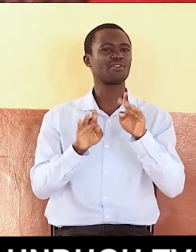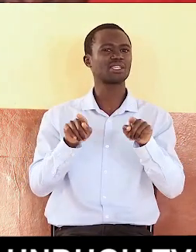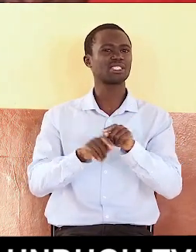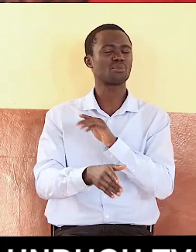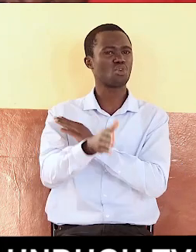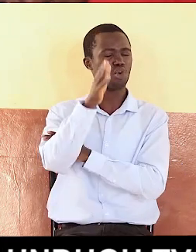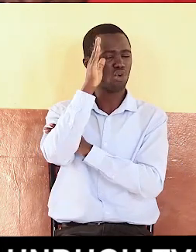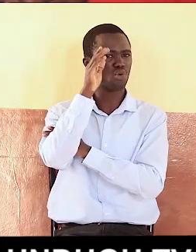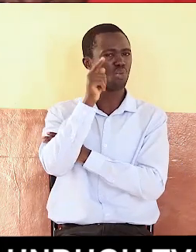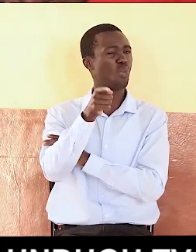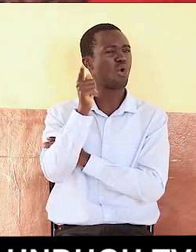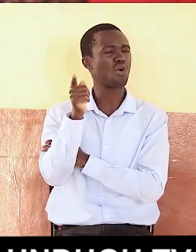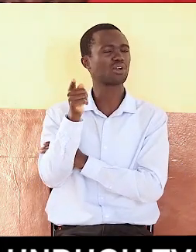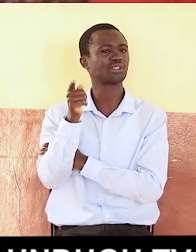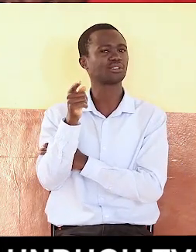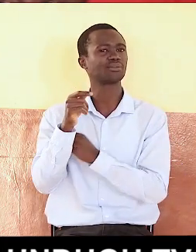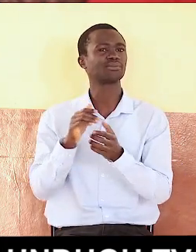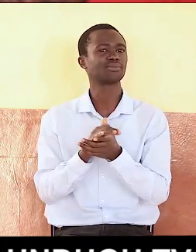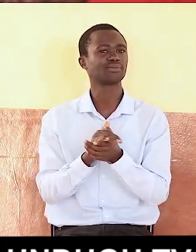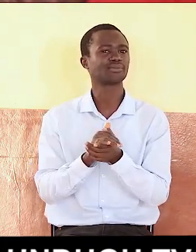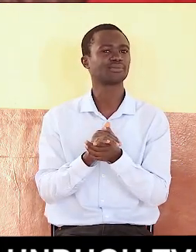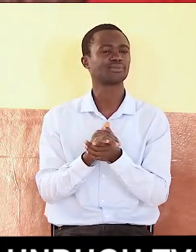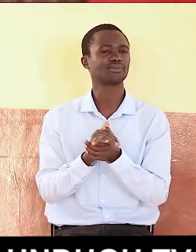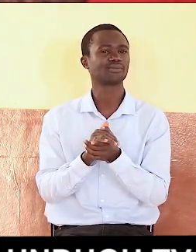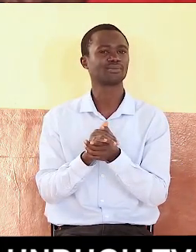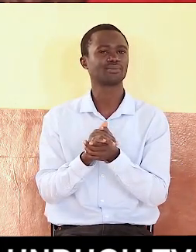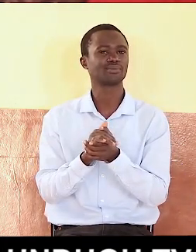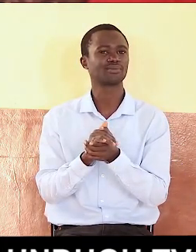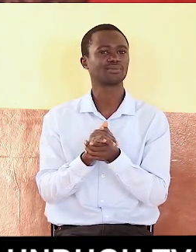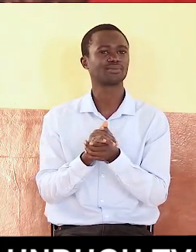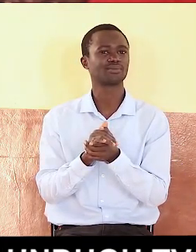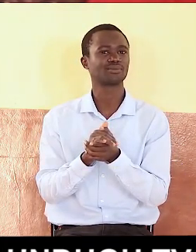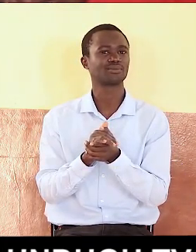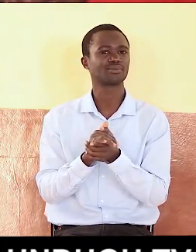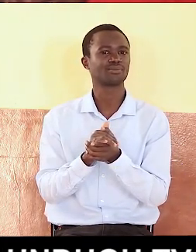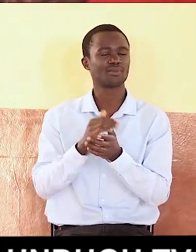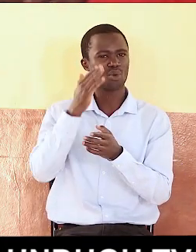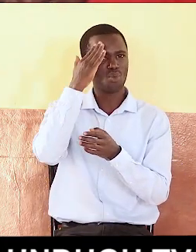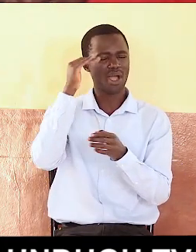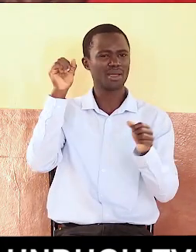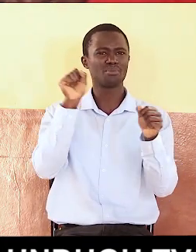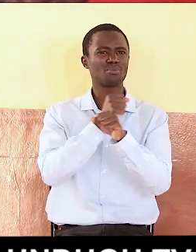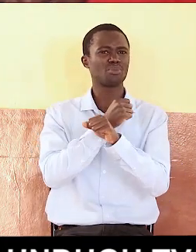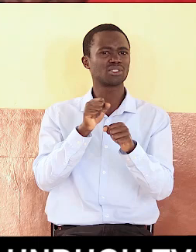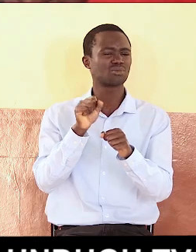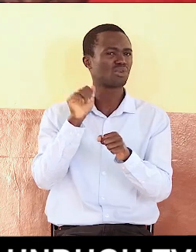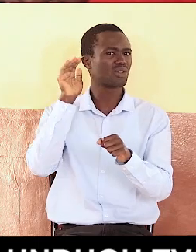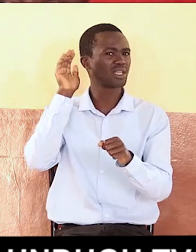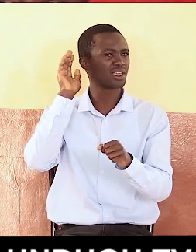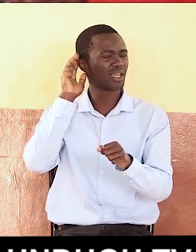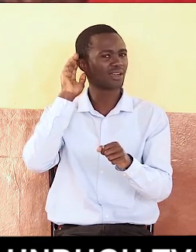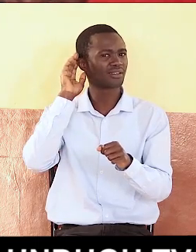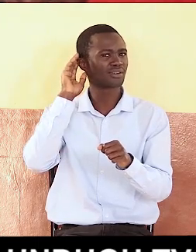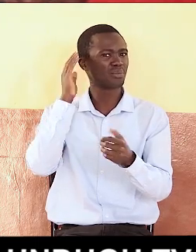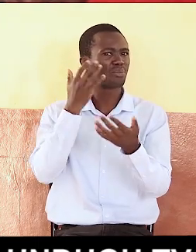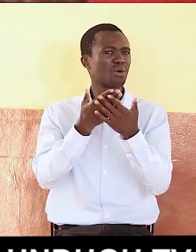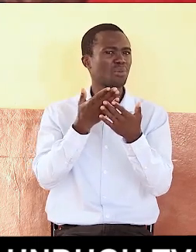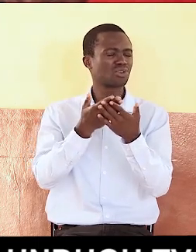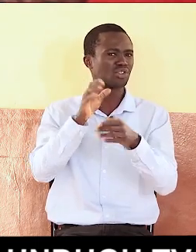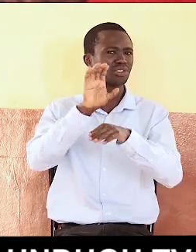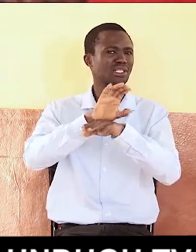awaone, awaonye. Kwa sababu, ndio sababu, hata huwezi kusikia miswada mbungeni inayohusu